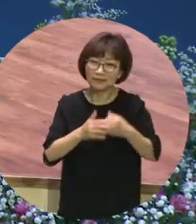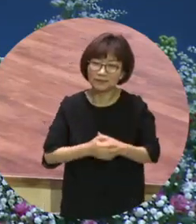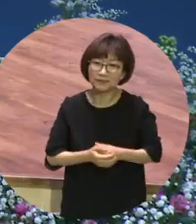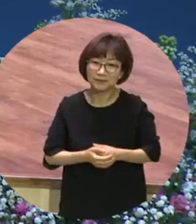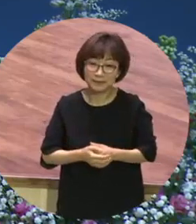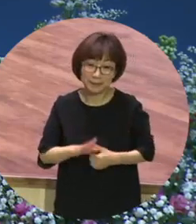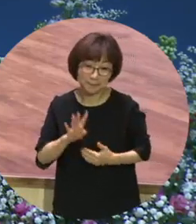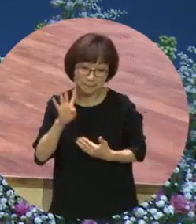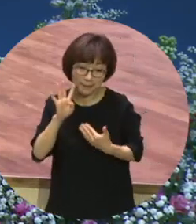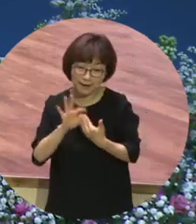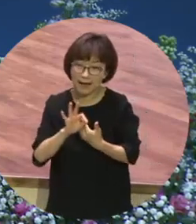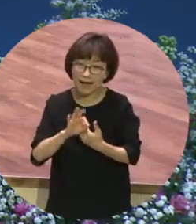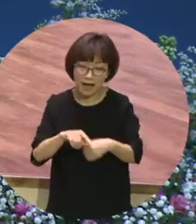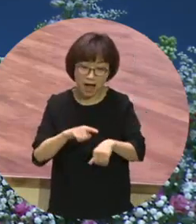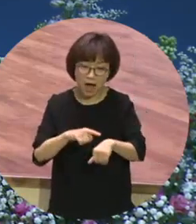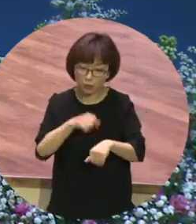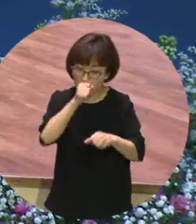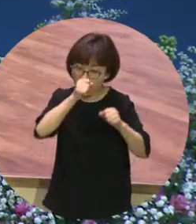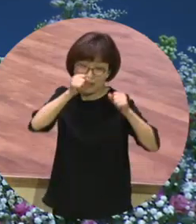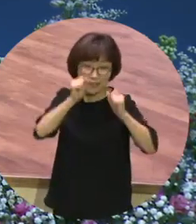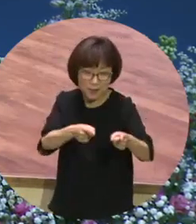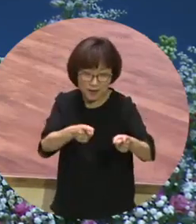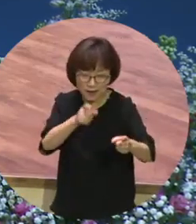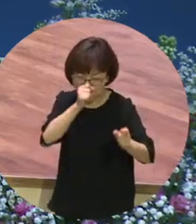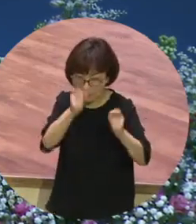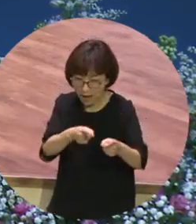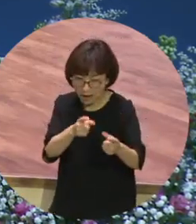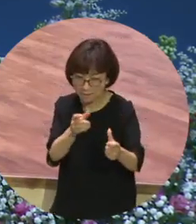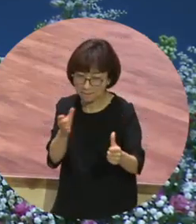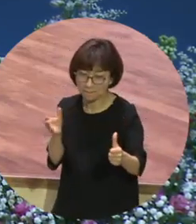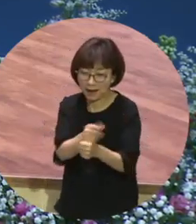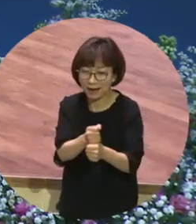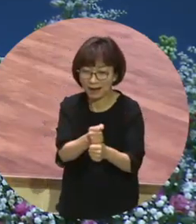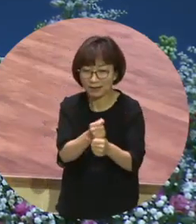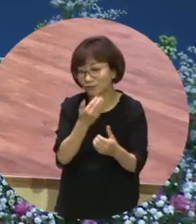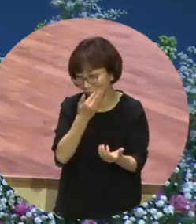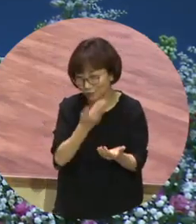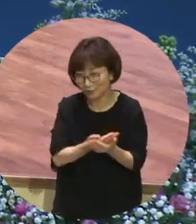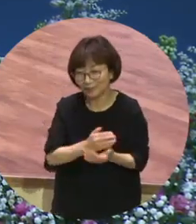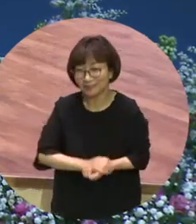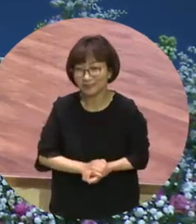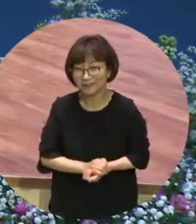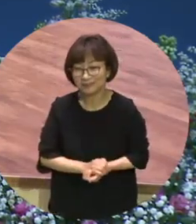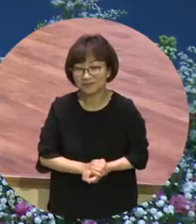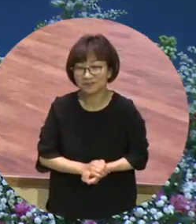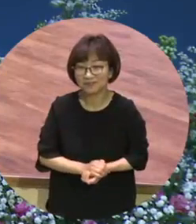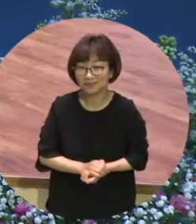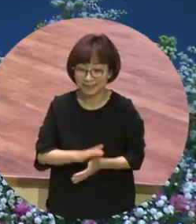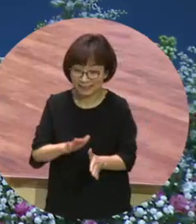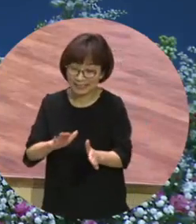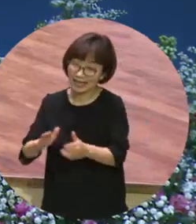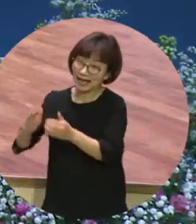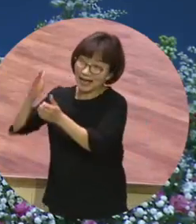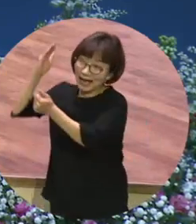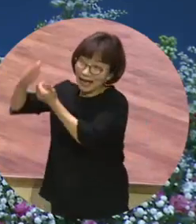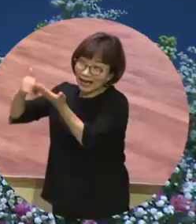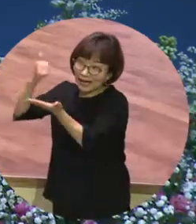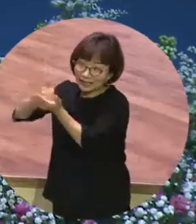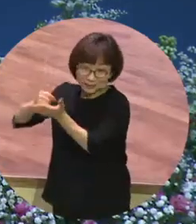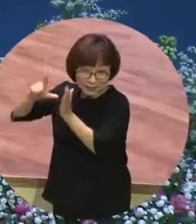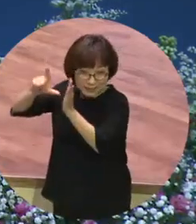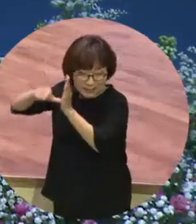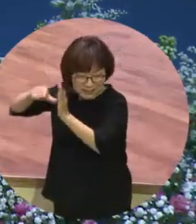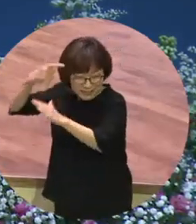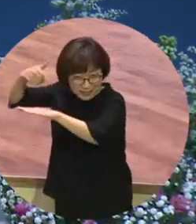타이밍을 제대로 맞추는 것이 아주 중요합니다. 쉽게 설명하면 하나님의 시간표에